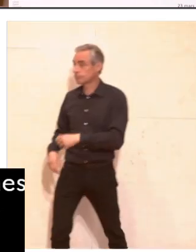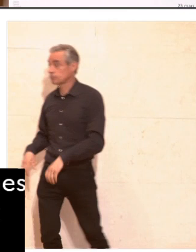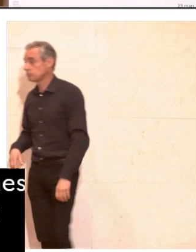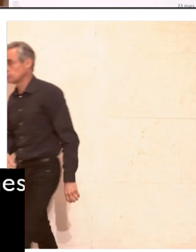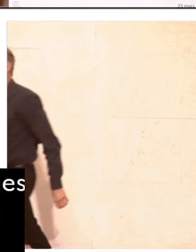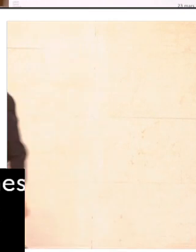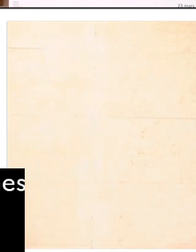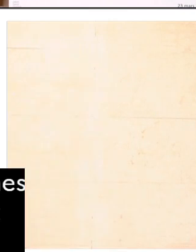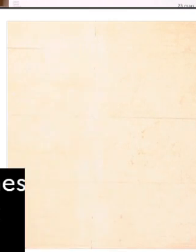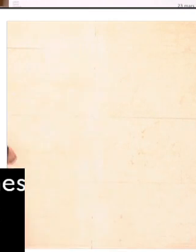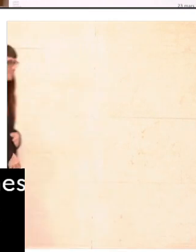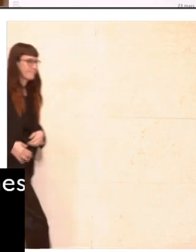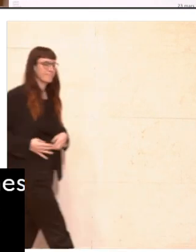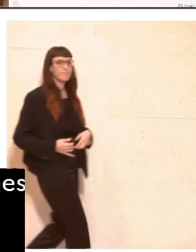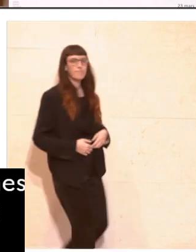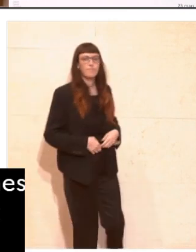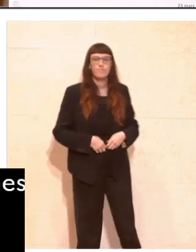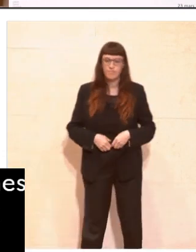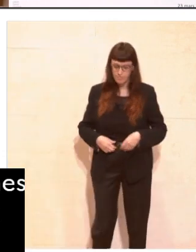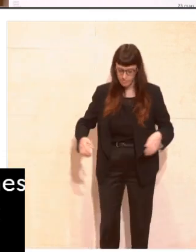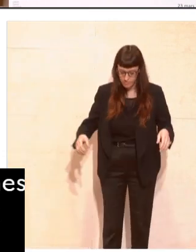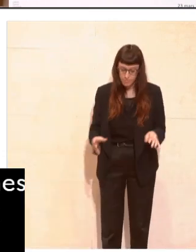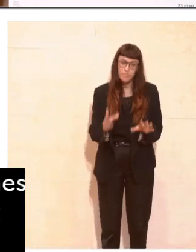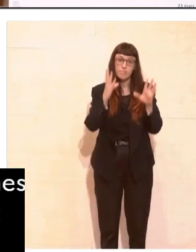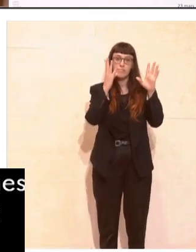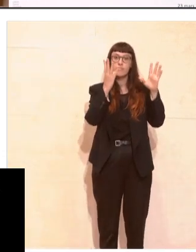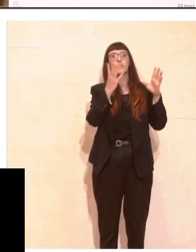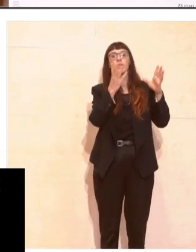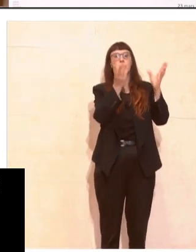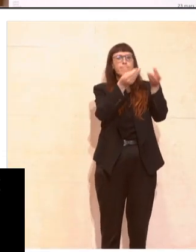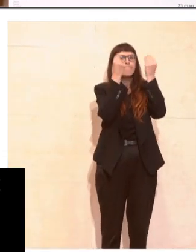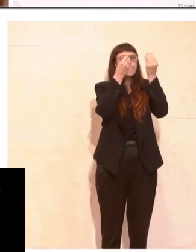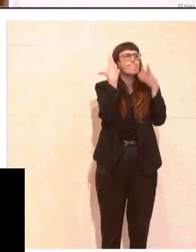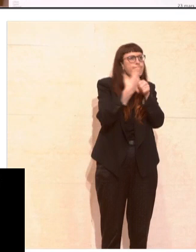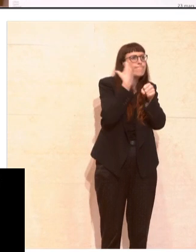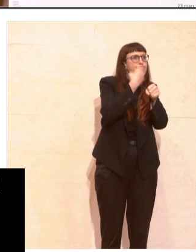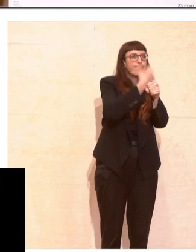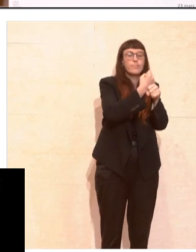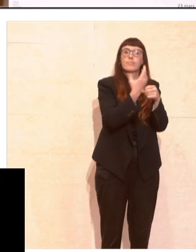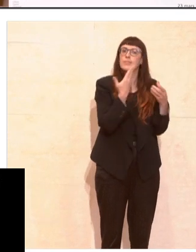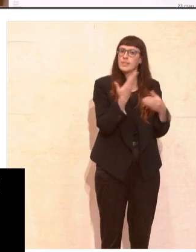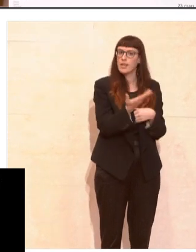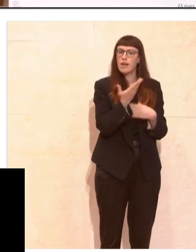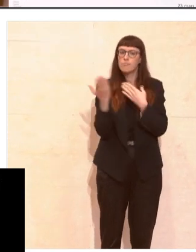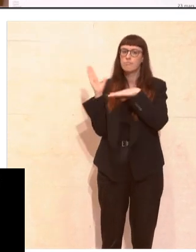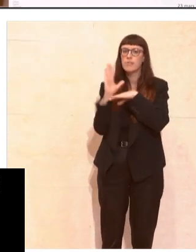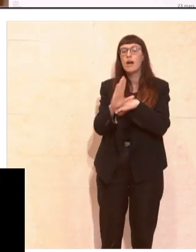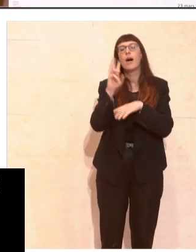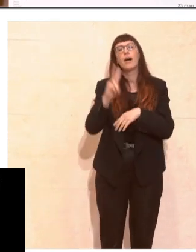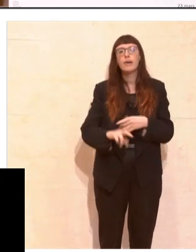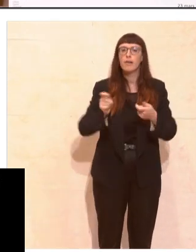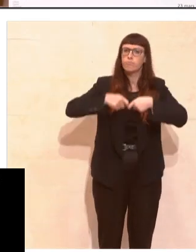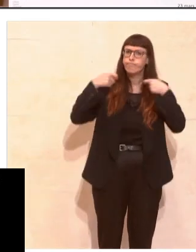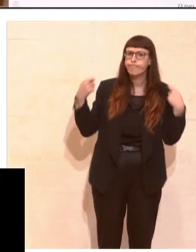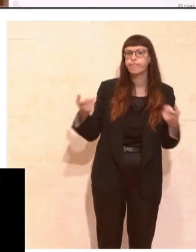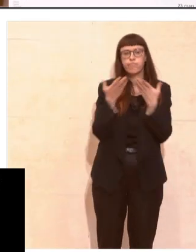Donc, la réussite académique, essentiellement, ma présentation porte là-dessus. On aurait pu élargir le tout, mais bon, j'avais le mandat de